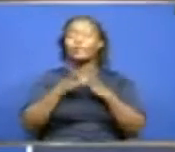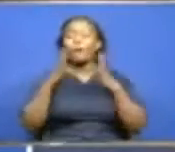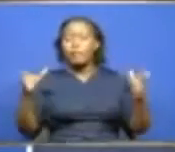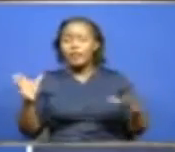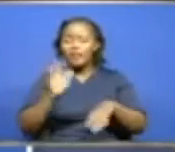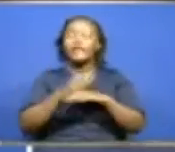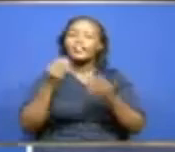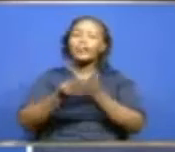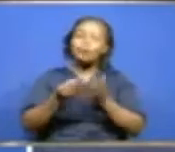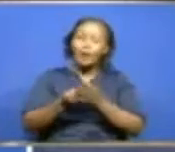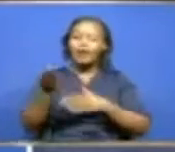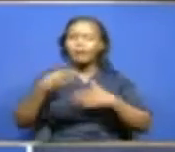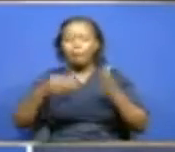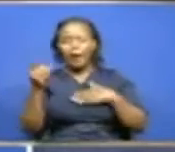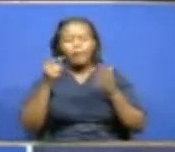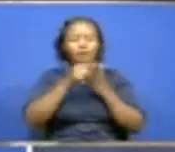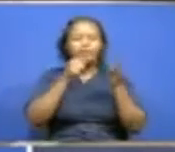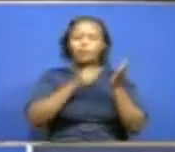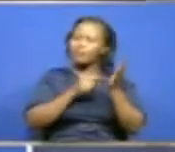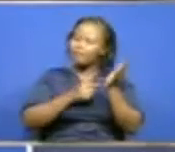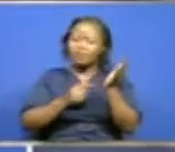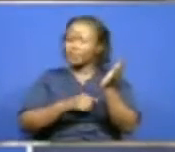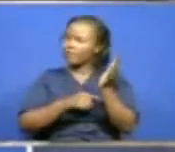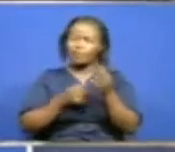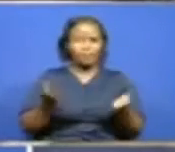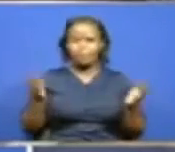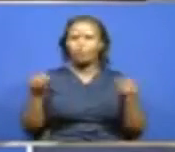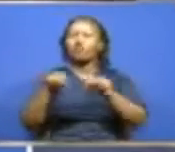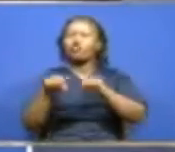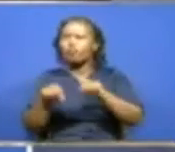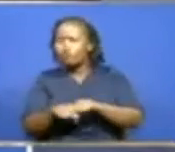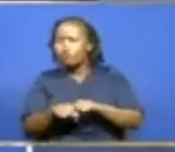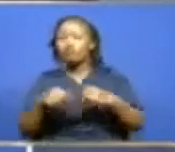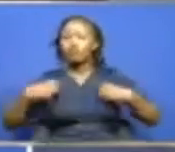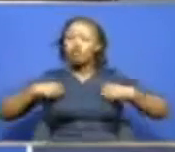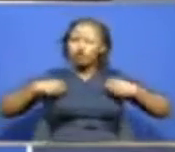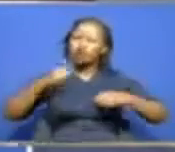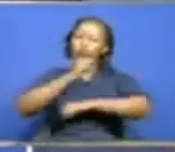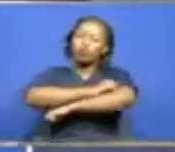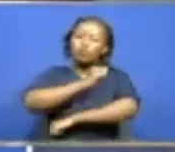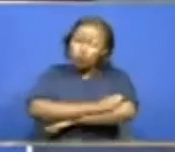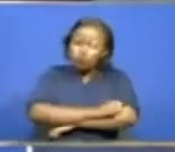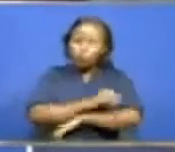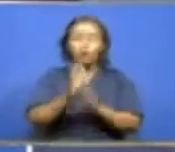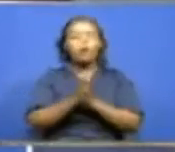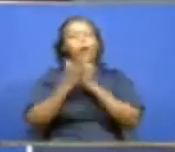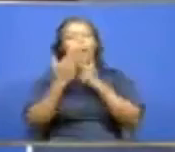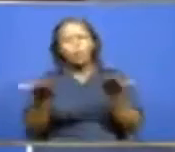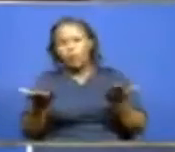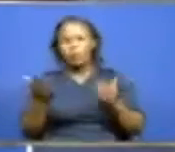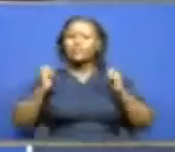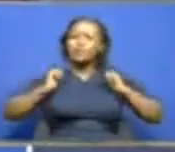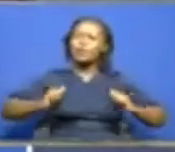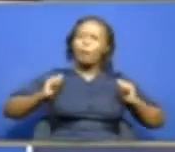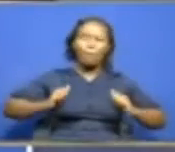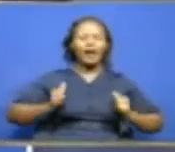pesa ununulie mtoto wako mmoja viatu, uniforms, ununue vitabu, ununue begi. Hapo